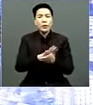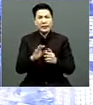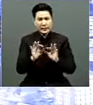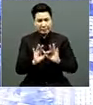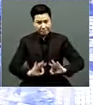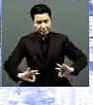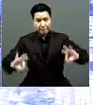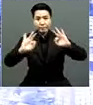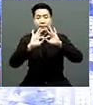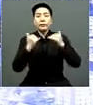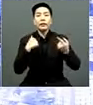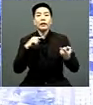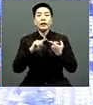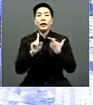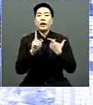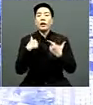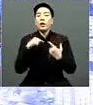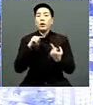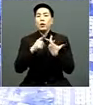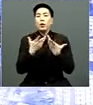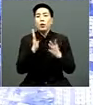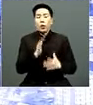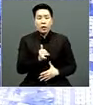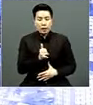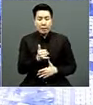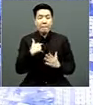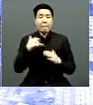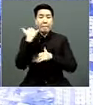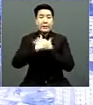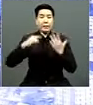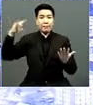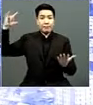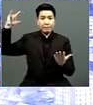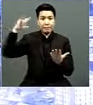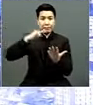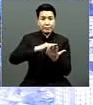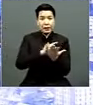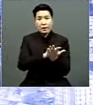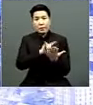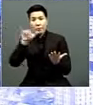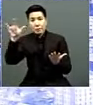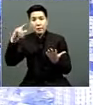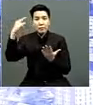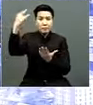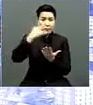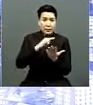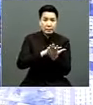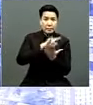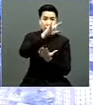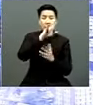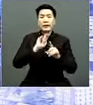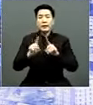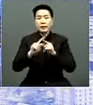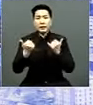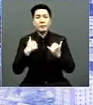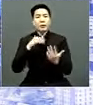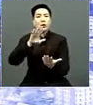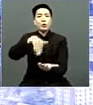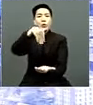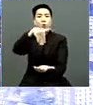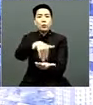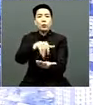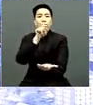แล้วก็ยังมีเรื่องของการควบคุมการเดินทางเข้าออกประเทศนะครับท่านก็ให้พูดถึงว่าตอนนี้มีศูนย์ปฏิบัติ